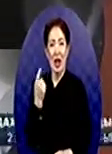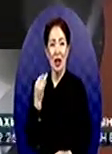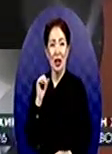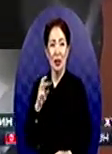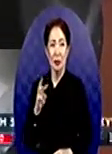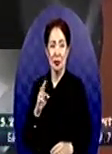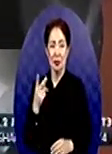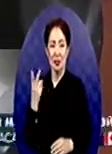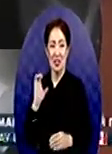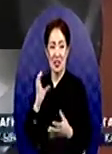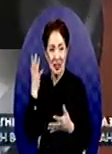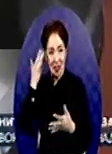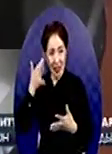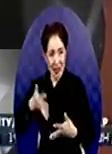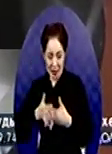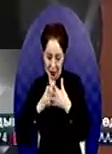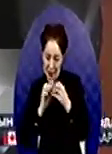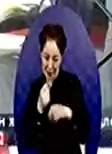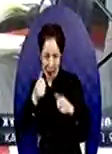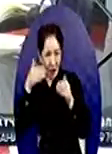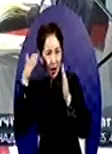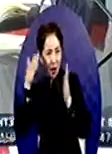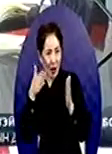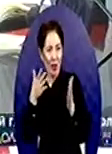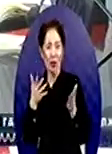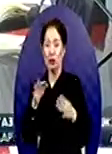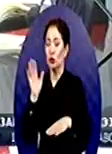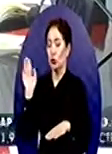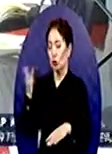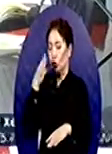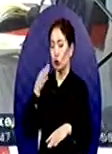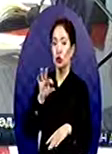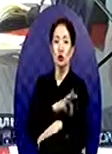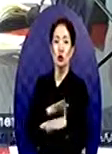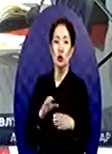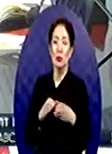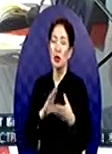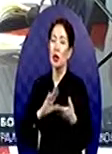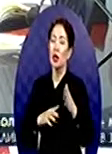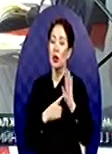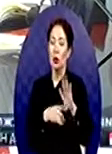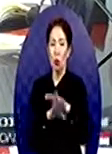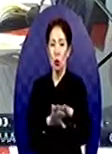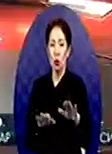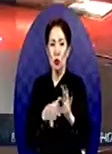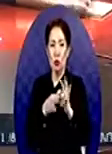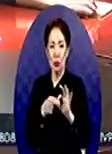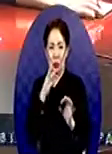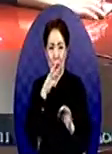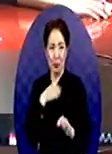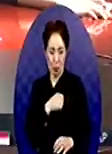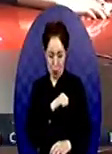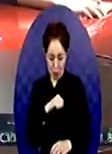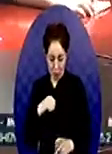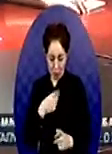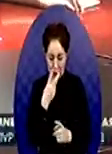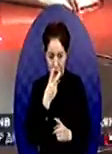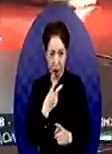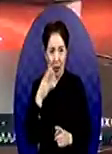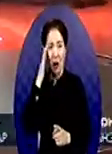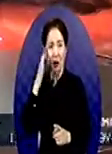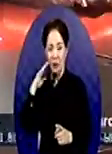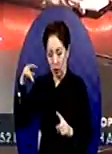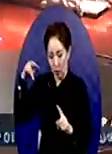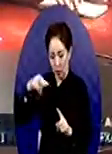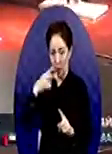хэрхэн анхаарч байгааг бид тодруулсан. Төслийн багийнхны танилцуулснаар хүүхдүүдтэй холбоотой мэдээллийг зөвхөн өөрөө болон эцэгчүүд л үзэх